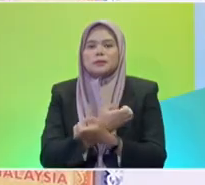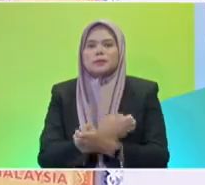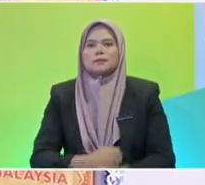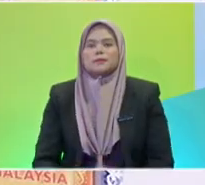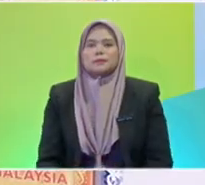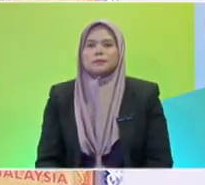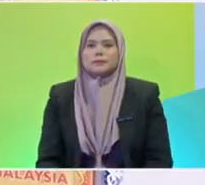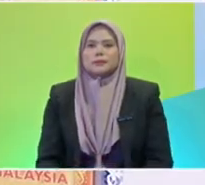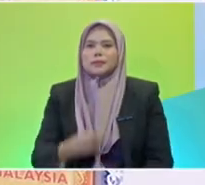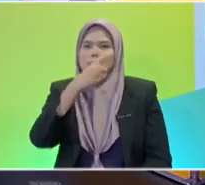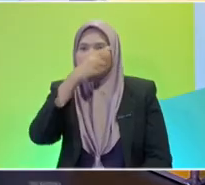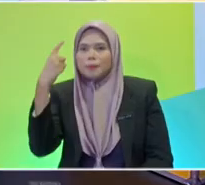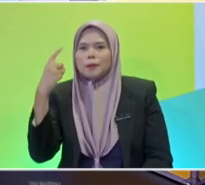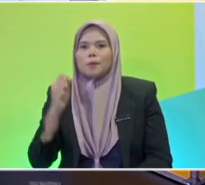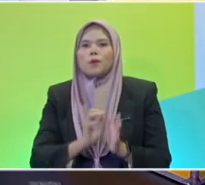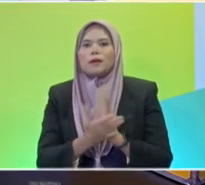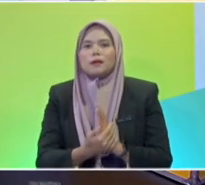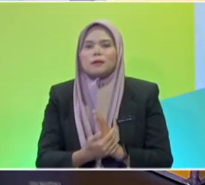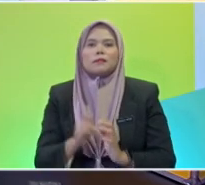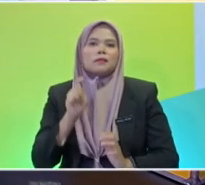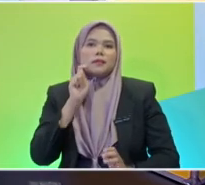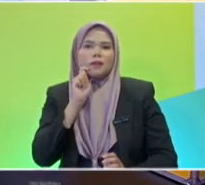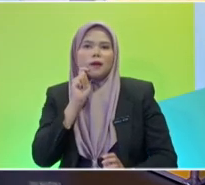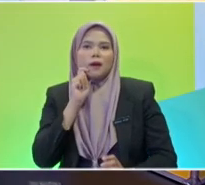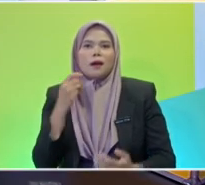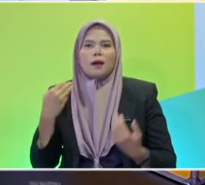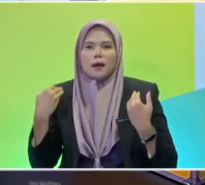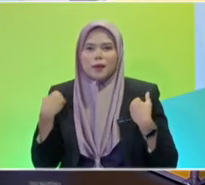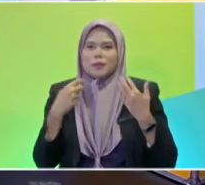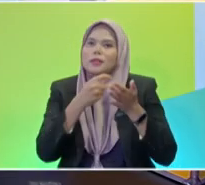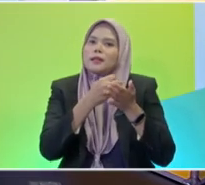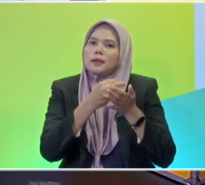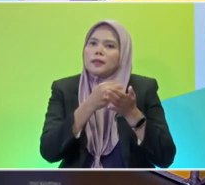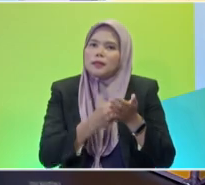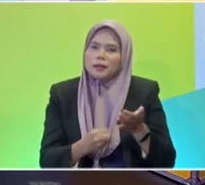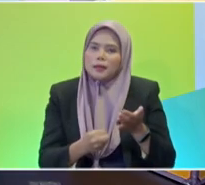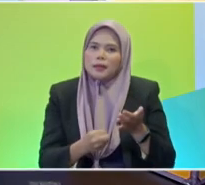disebabkan oleh Teja ada satu nilai manusia